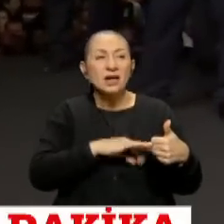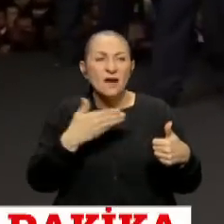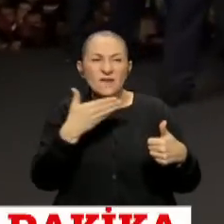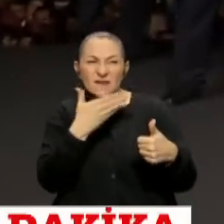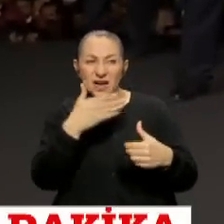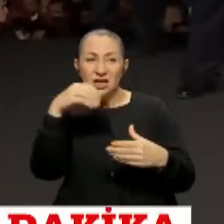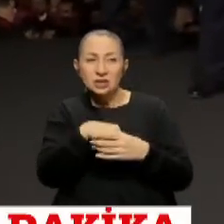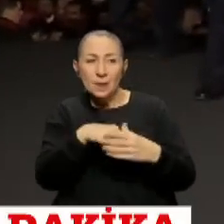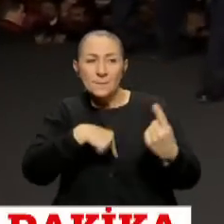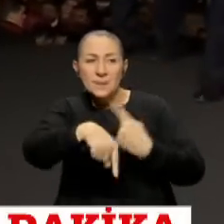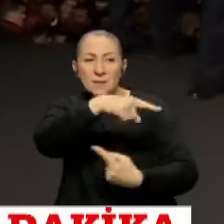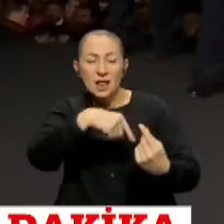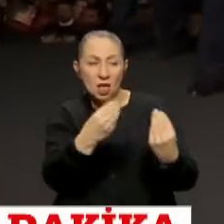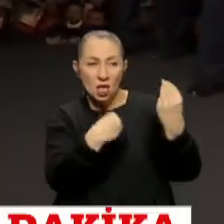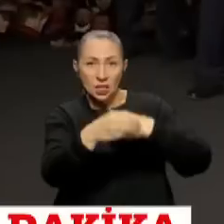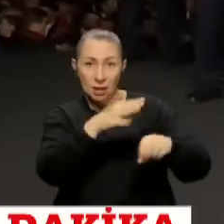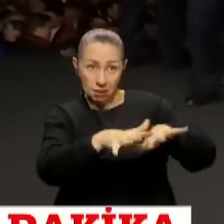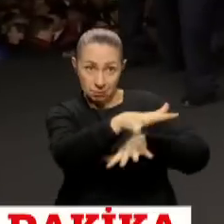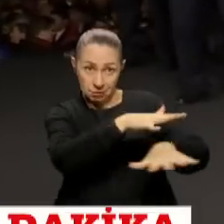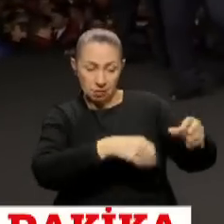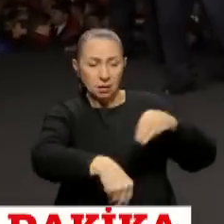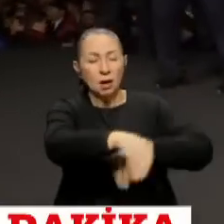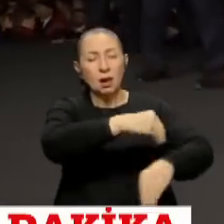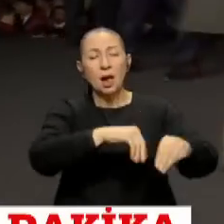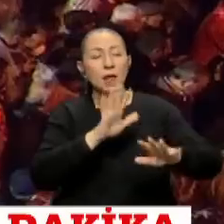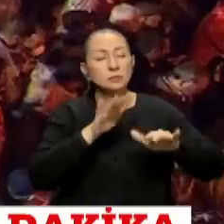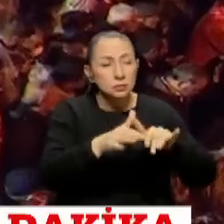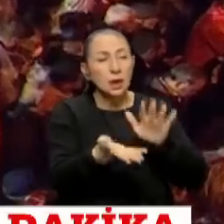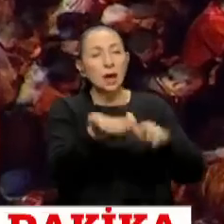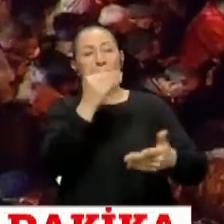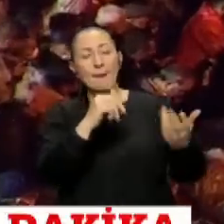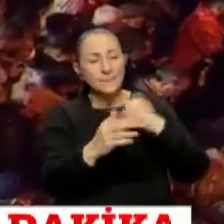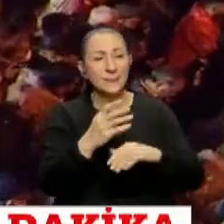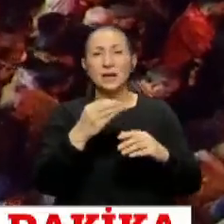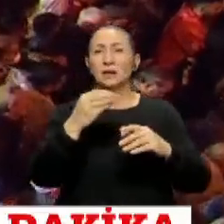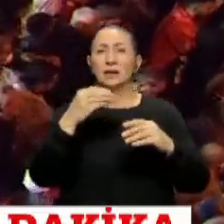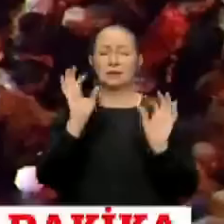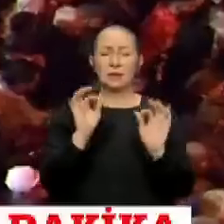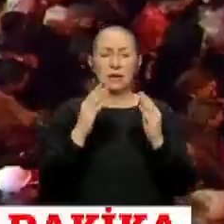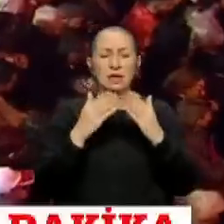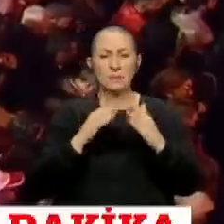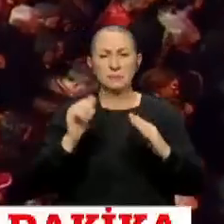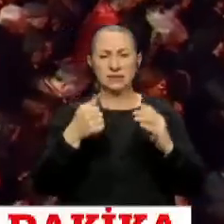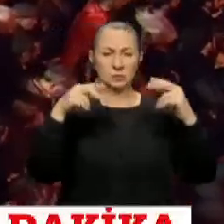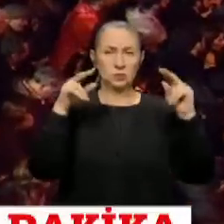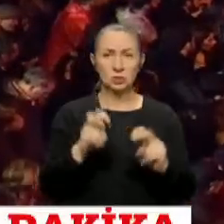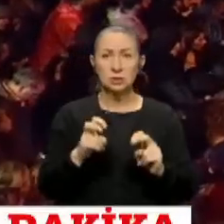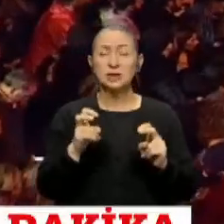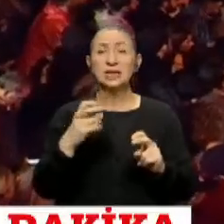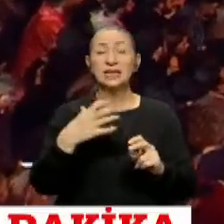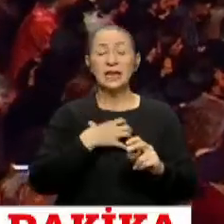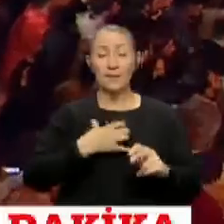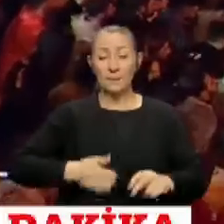birbirini, herkesin birbirini yediği, herkesin birbirine çelme taktığı, marinalara çökülen,